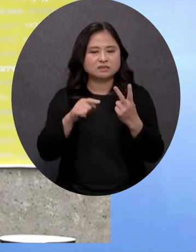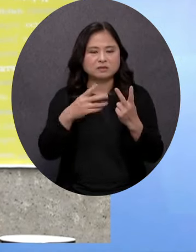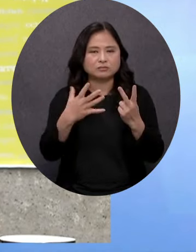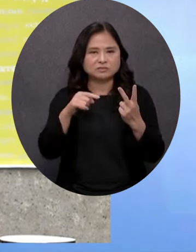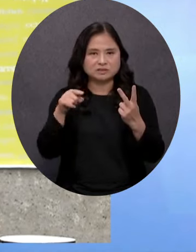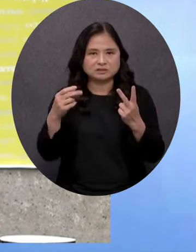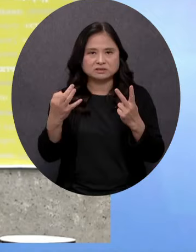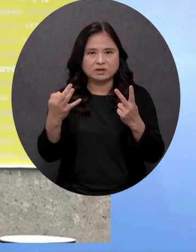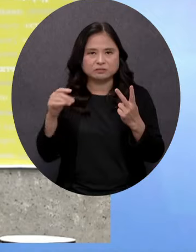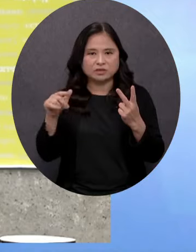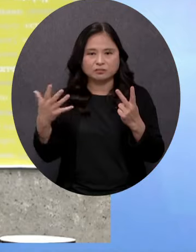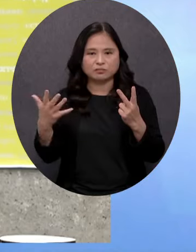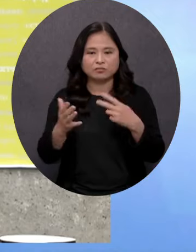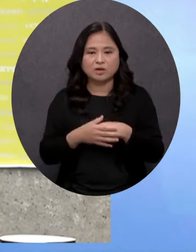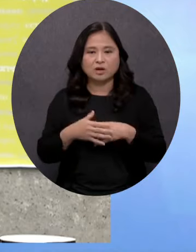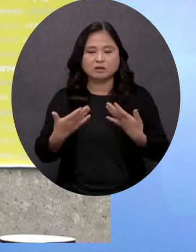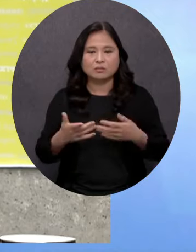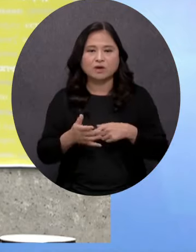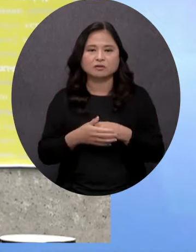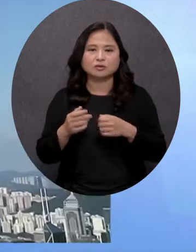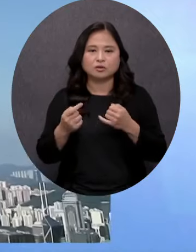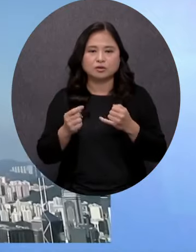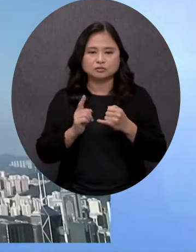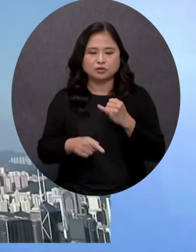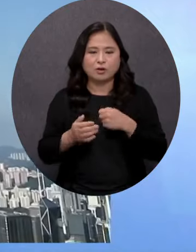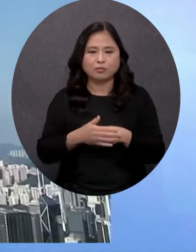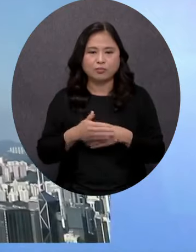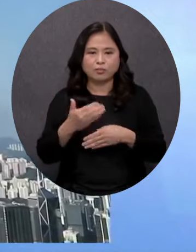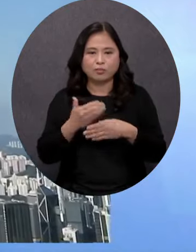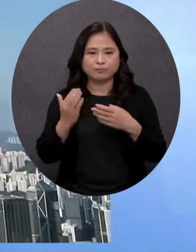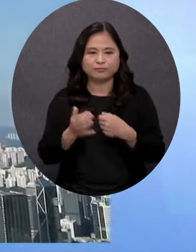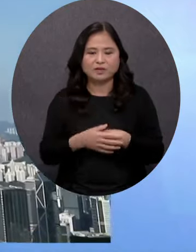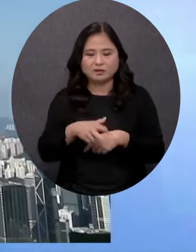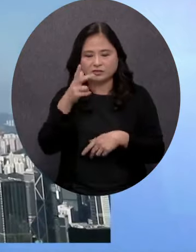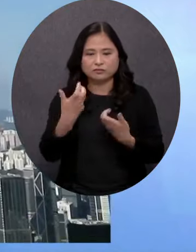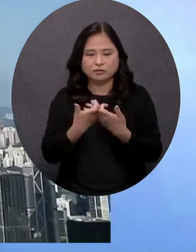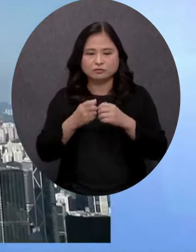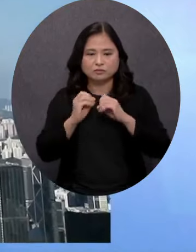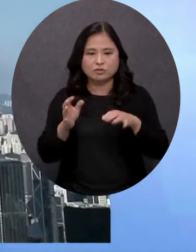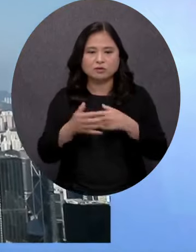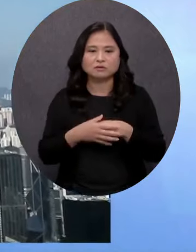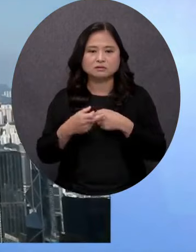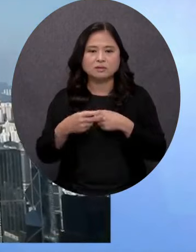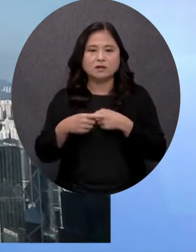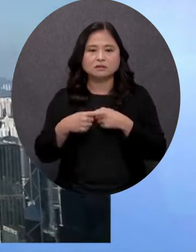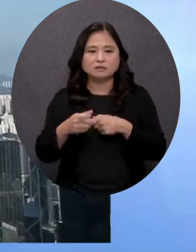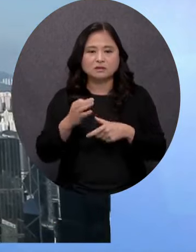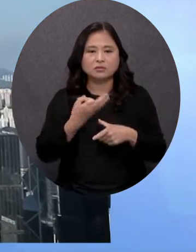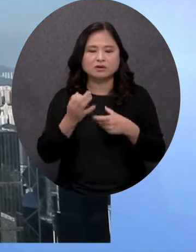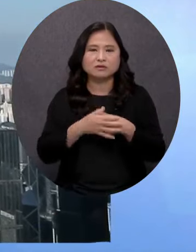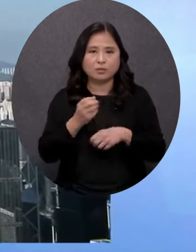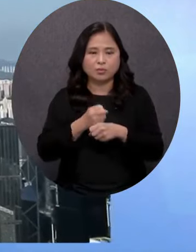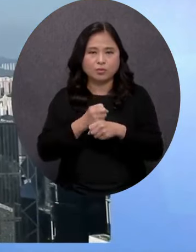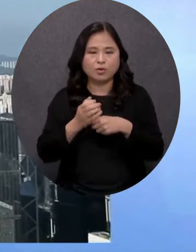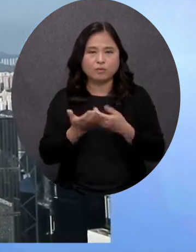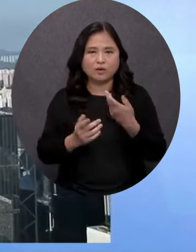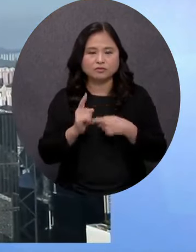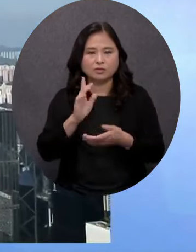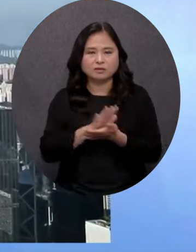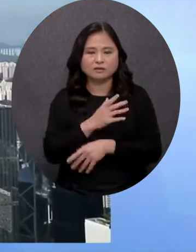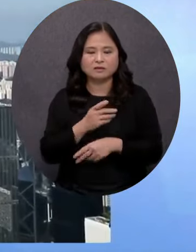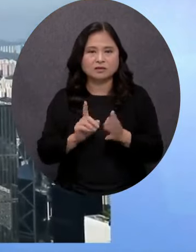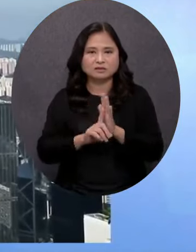3.5% 之内，结果今日揭中。政府统计处公布，今年第一季本地生产总值比去年同期实